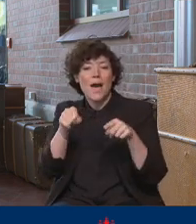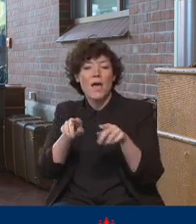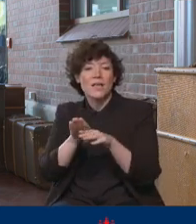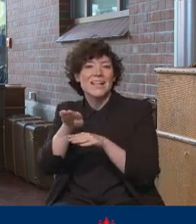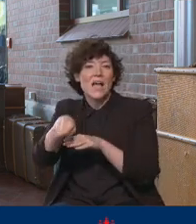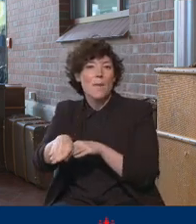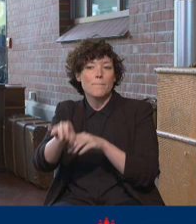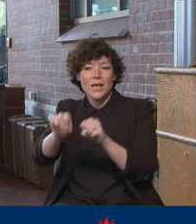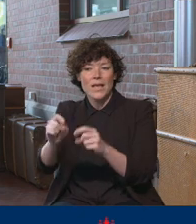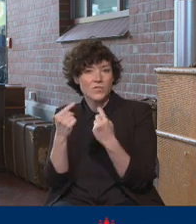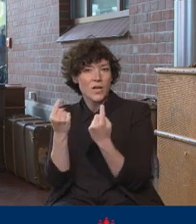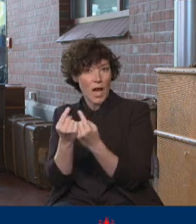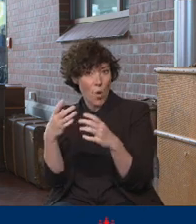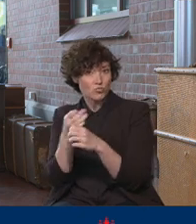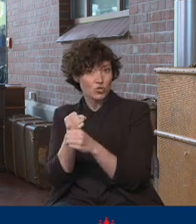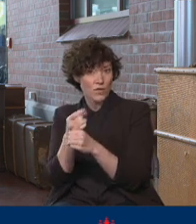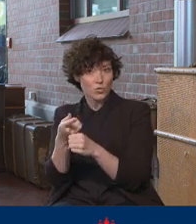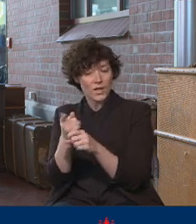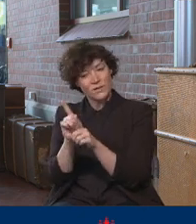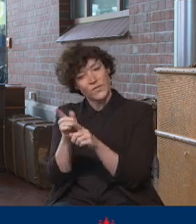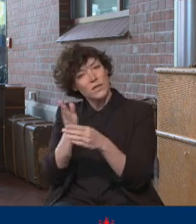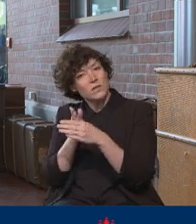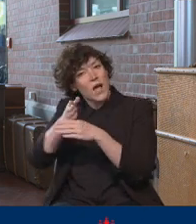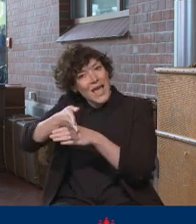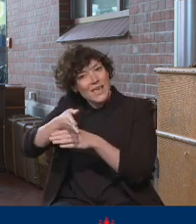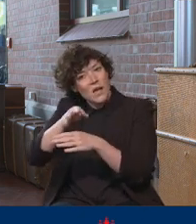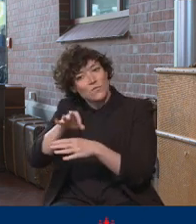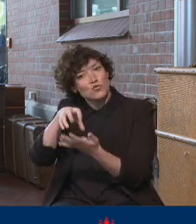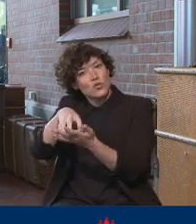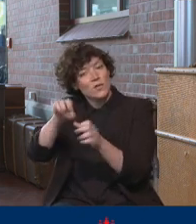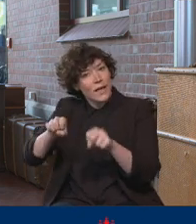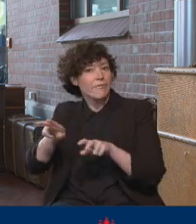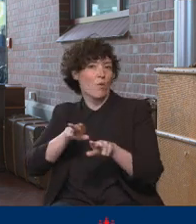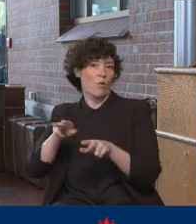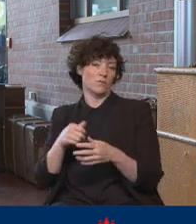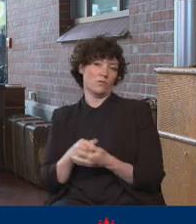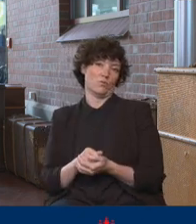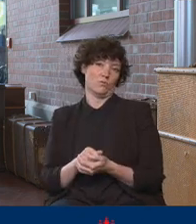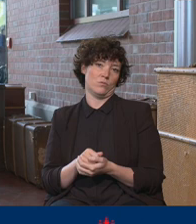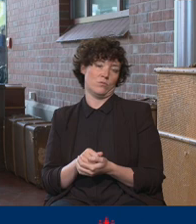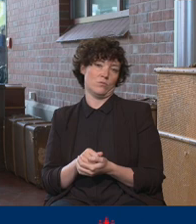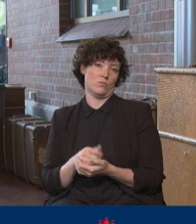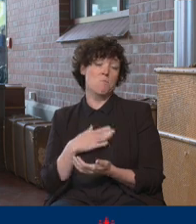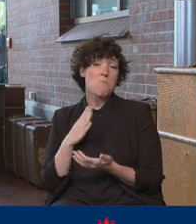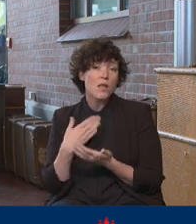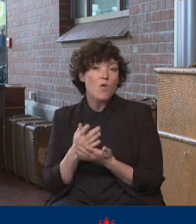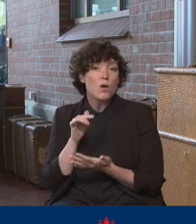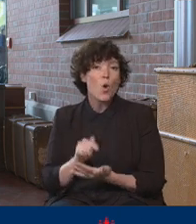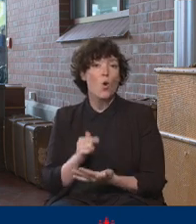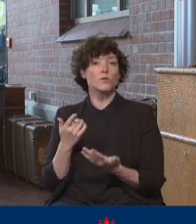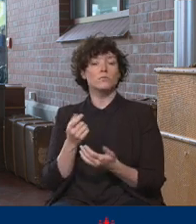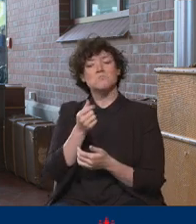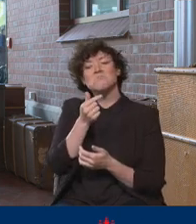um dann tatsächlich auch ein stadteingang organisieren zu können meine aufgabe ist heute ein zwei kleine